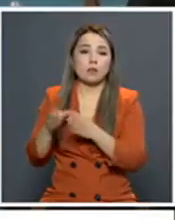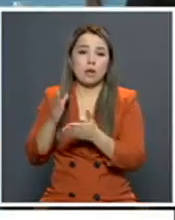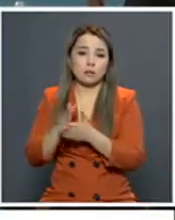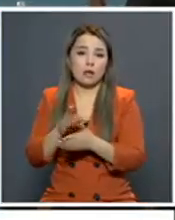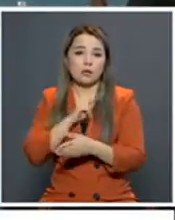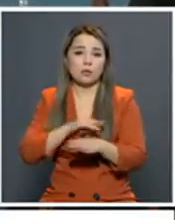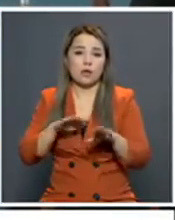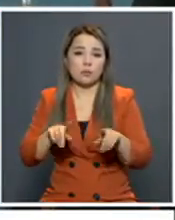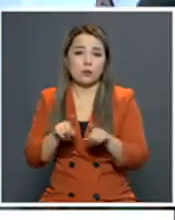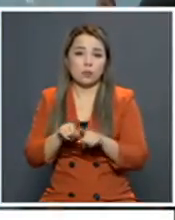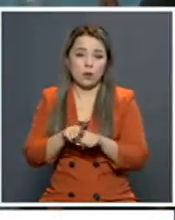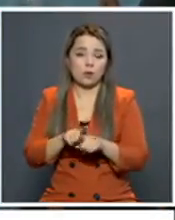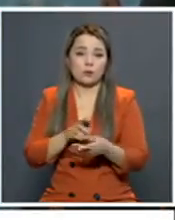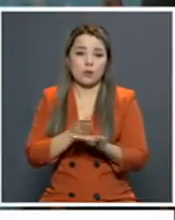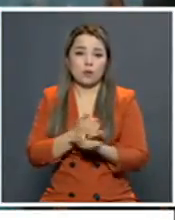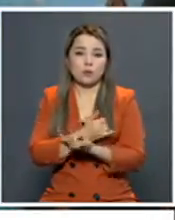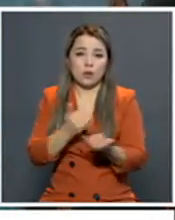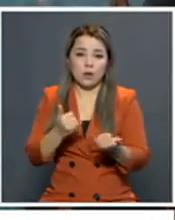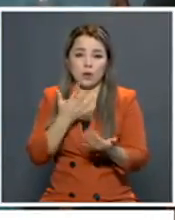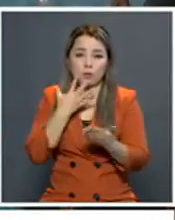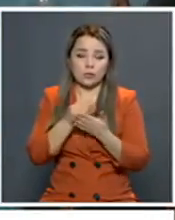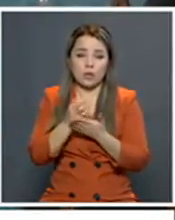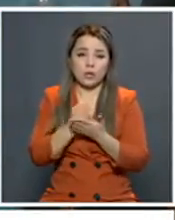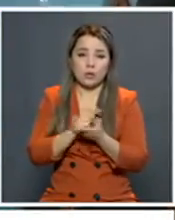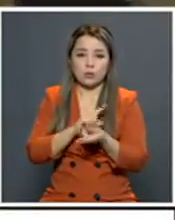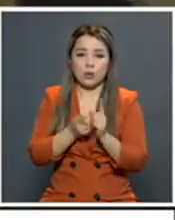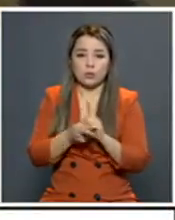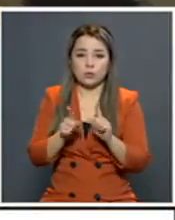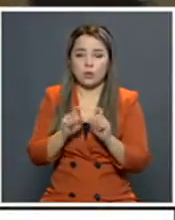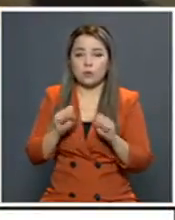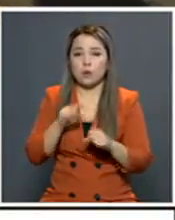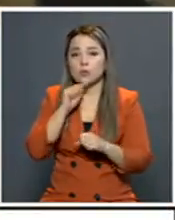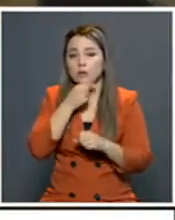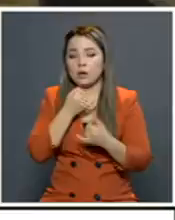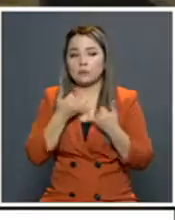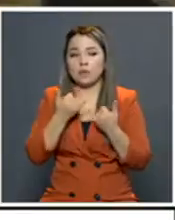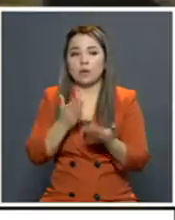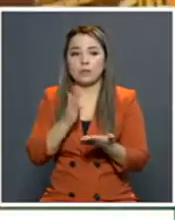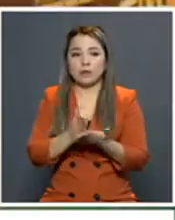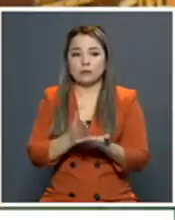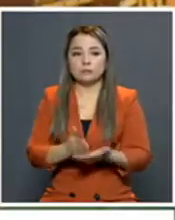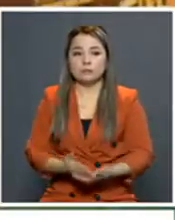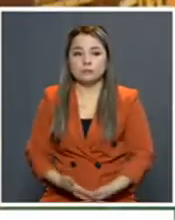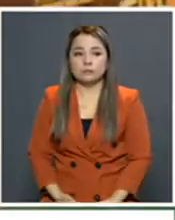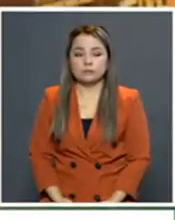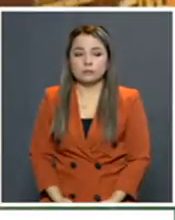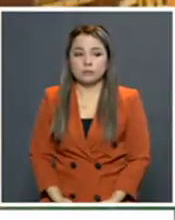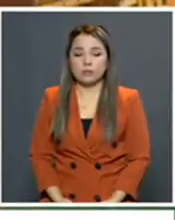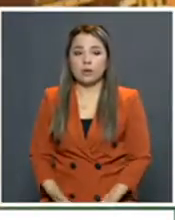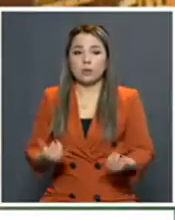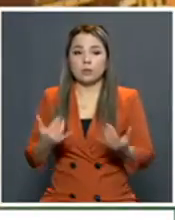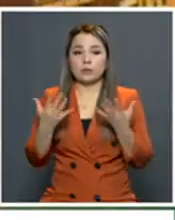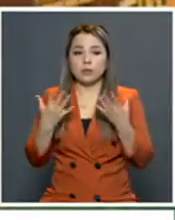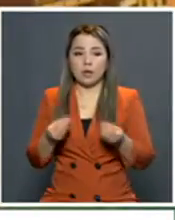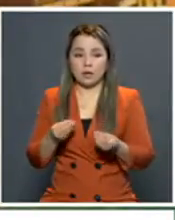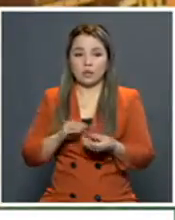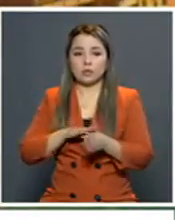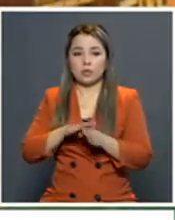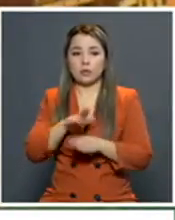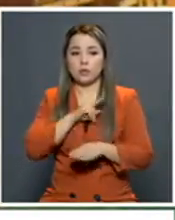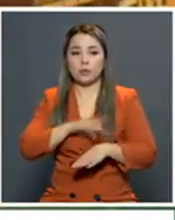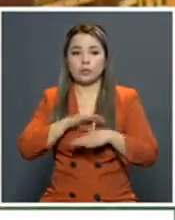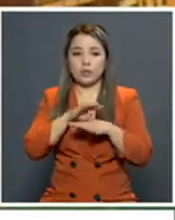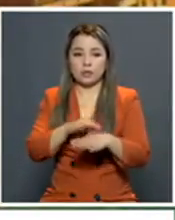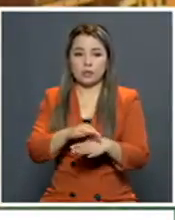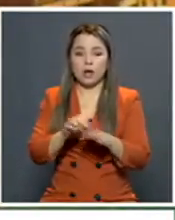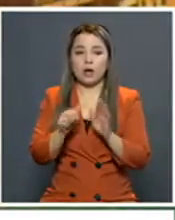кәсіпорындардың қызметіне жүгініп, өз ресурстарын үнемдеуге мүмкіндік береді. Бүгінгі таңда барлау жұмыстарын жүргізу